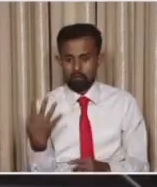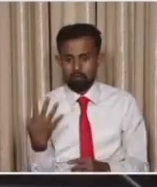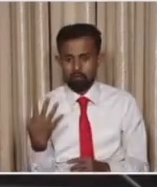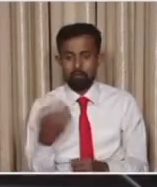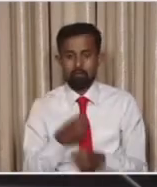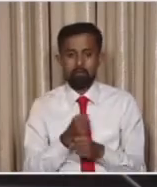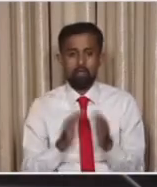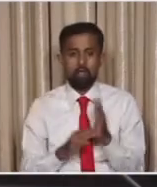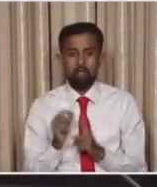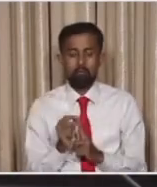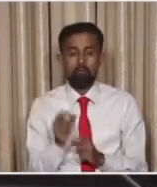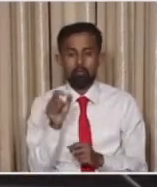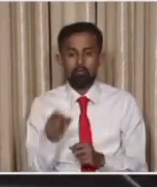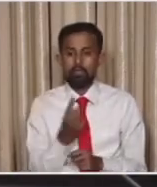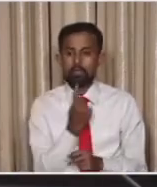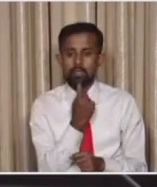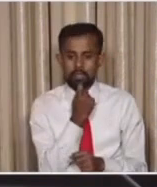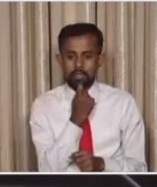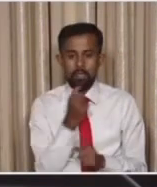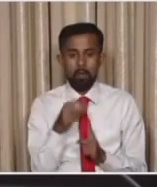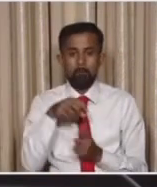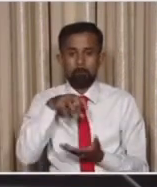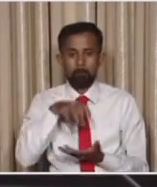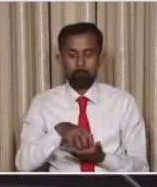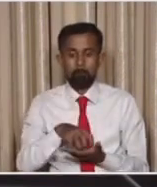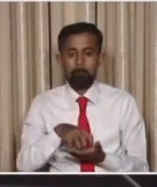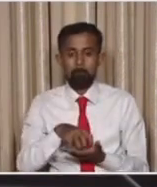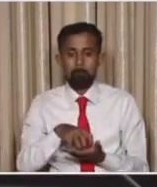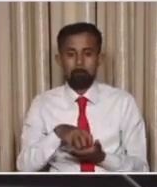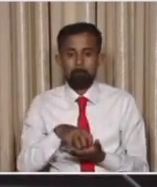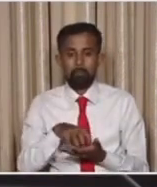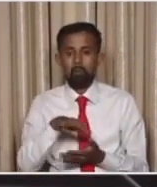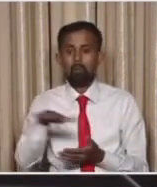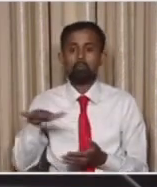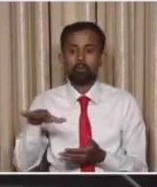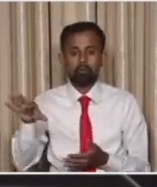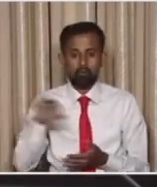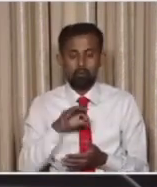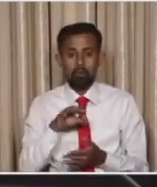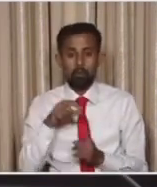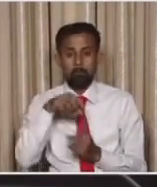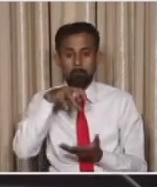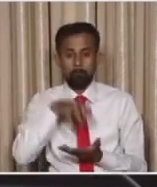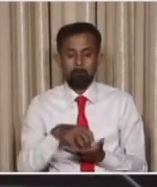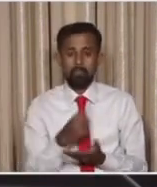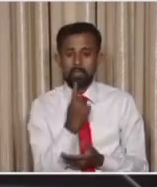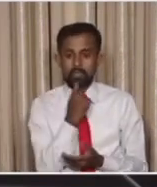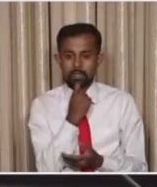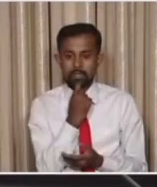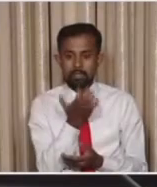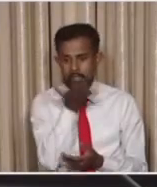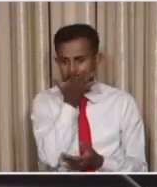රාජ්‍ය අමතිවරුන්ට තේ පානය කරන්න ප්‍රාදේශ සභාවේ ස්ථානයක් ගත්තා. හැබැයි ප්‍රාදේශ සභාවෙන් තේ කොළ ටිකක්වත්